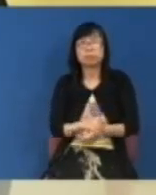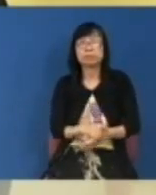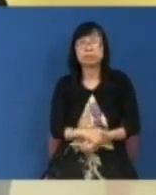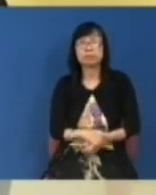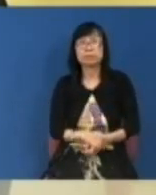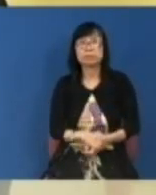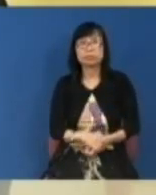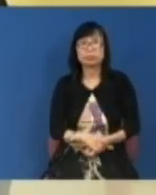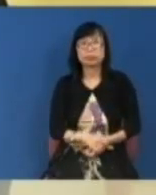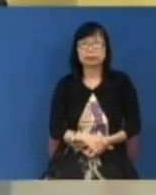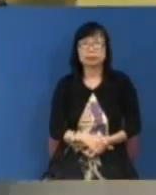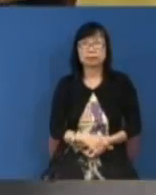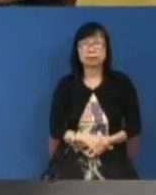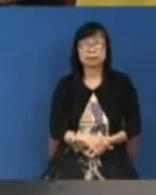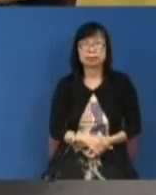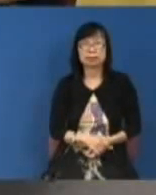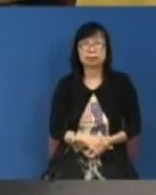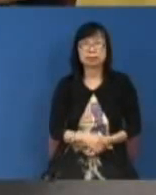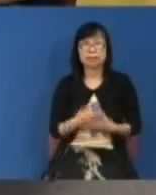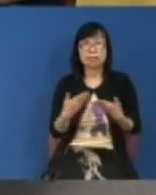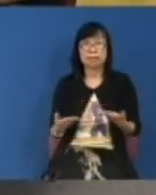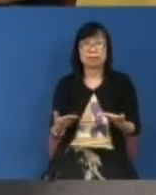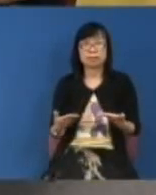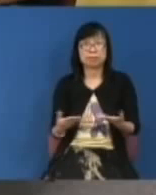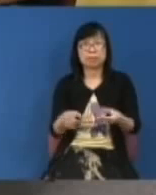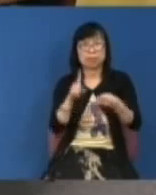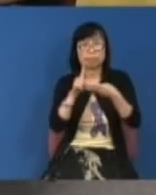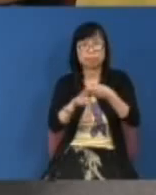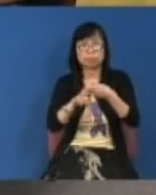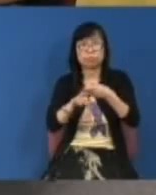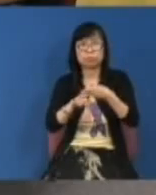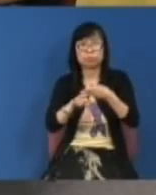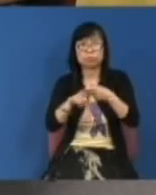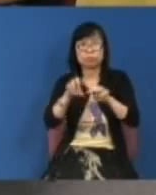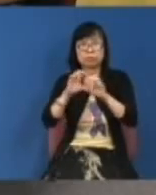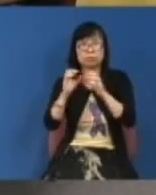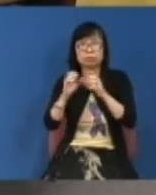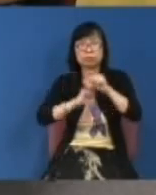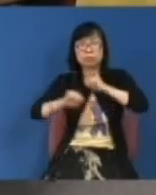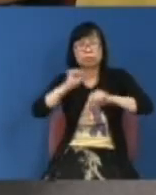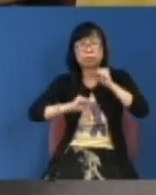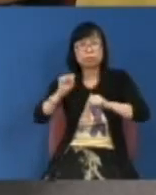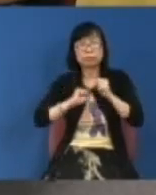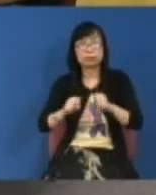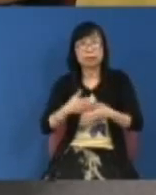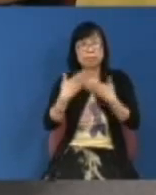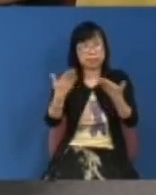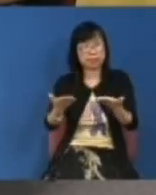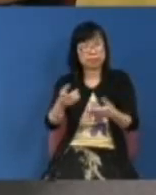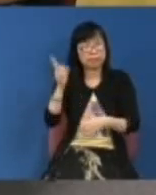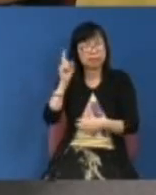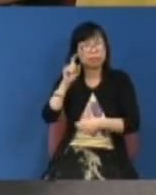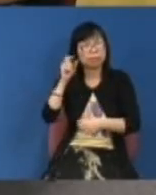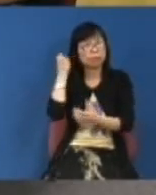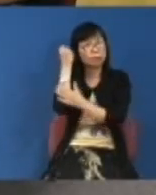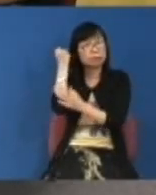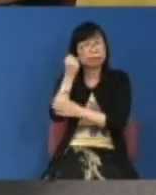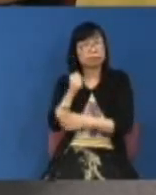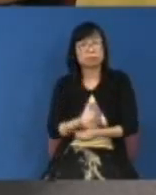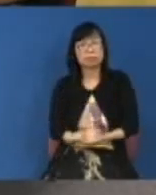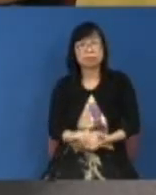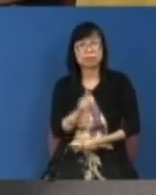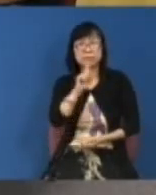啊？ 你今天搞民主政治抗爭，是不是你去抗爭的？那 你怎麼讀經